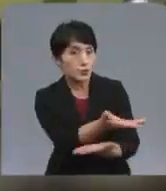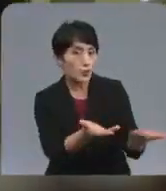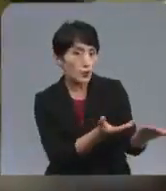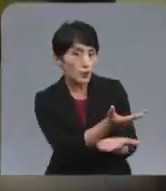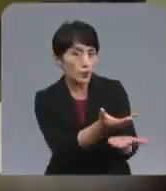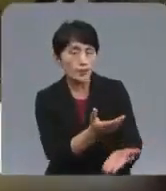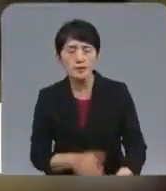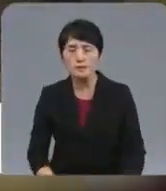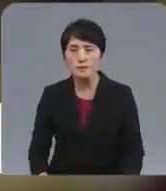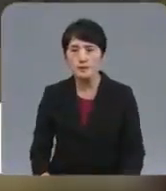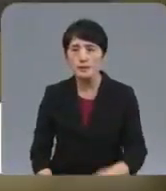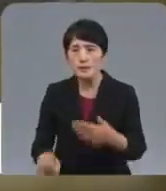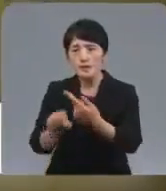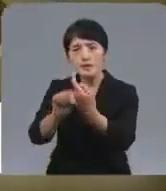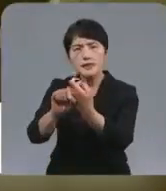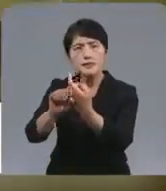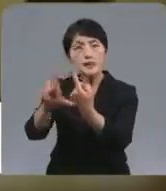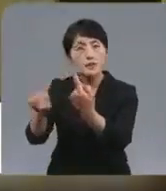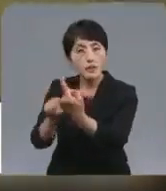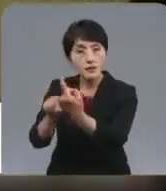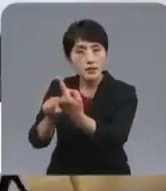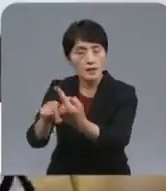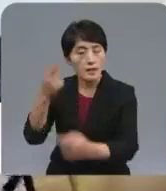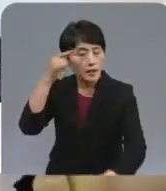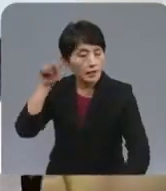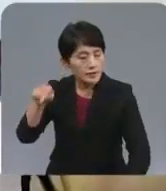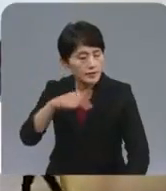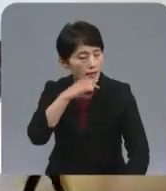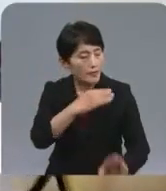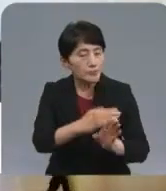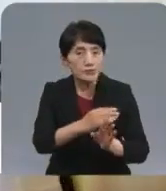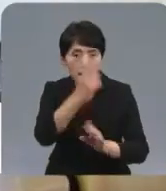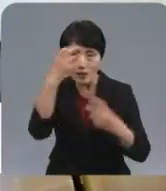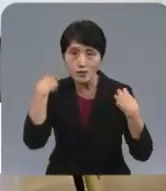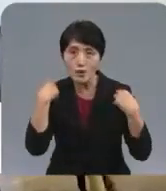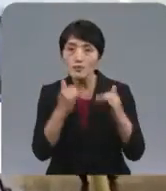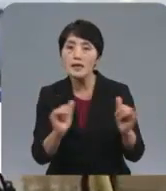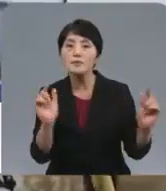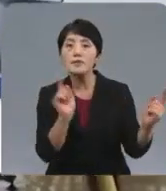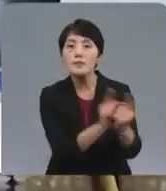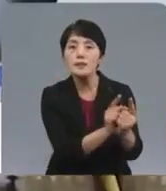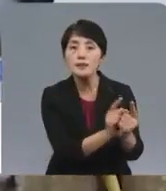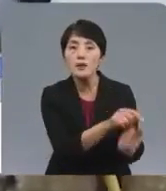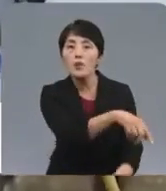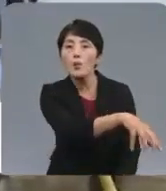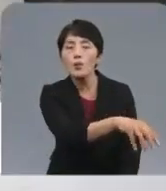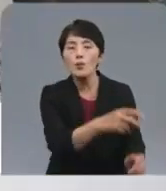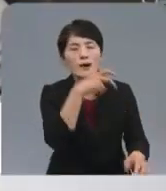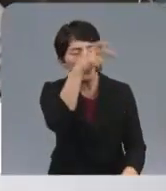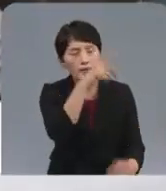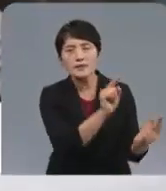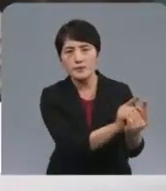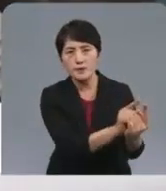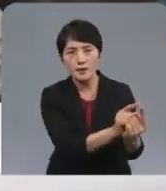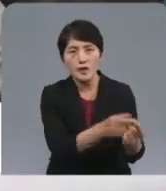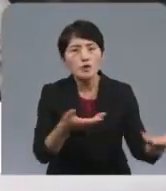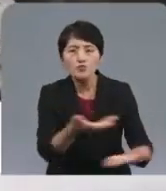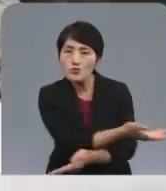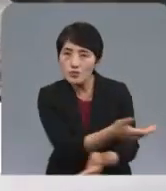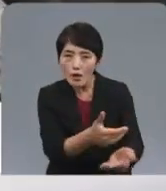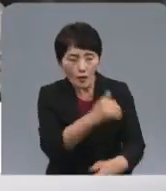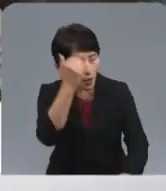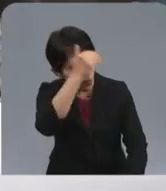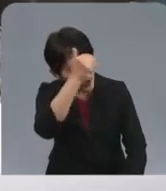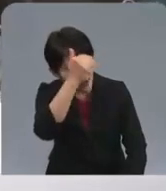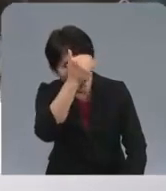giữa chính phủ hai bên vào tháng 11 tại Bình Nhưỡng dự kiến đoàn đại biểu quy mô lớn trong lĩnh vực thương mại du lịch và nông nghiệp của Matxcơva sẽ đến thăm miền